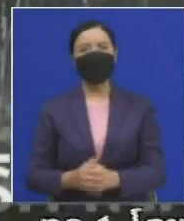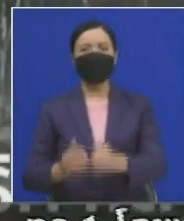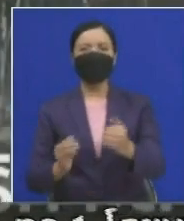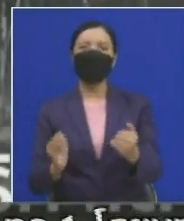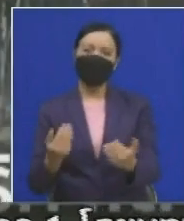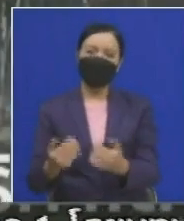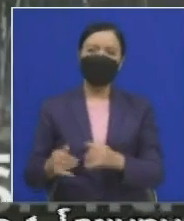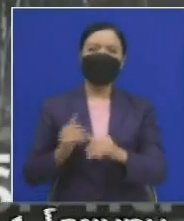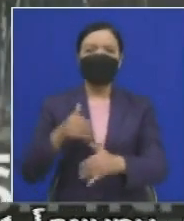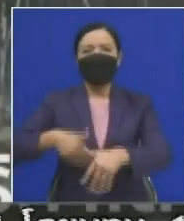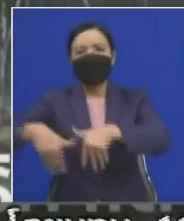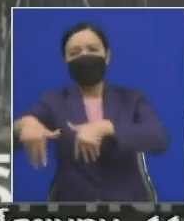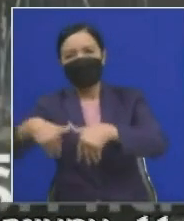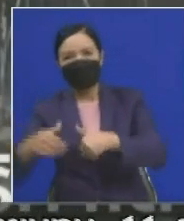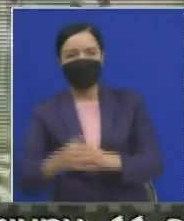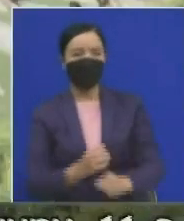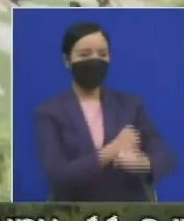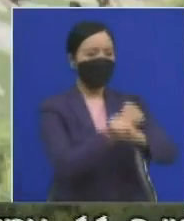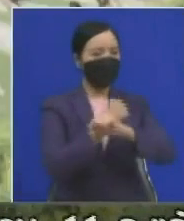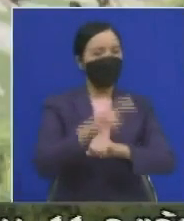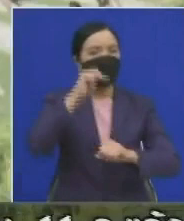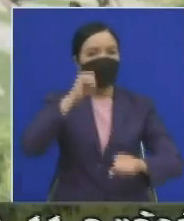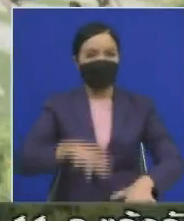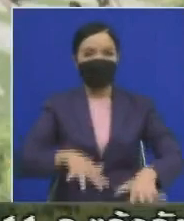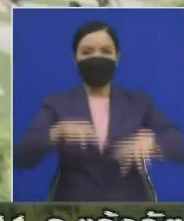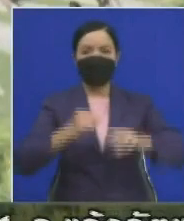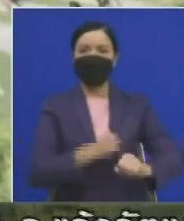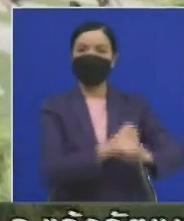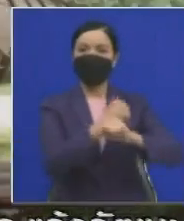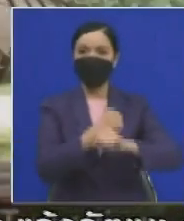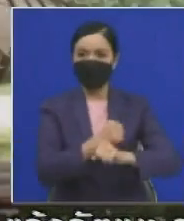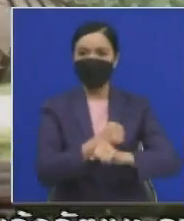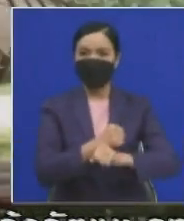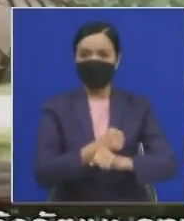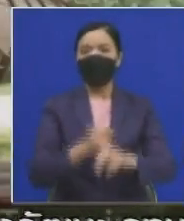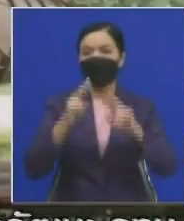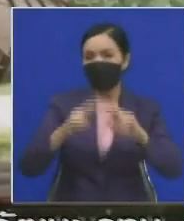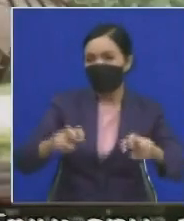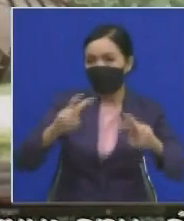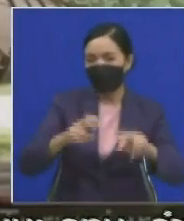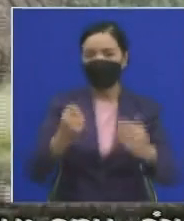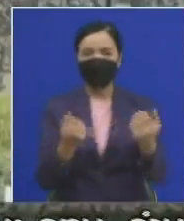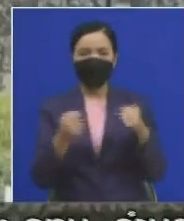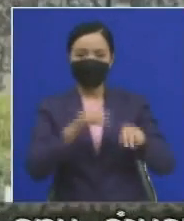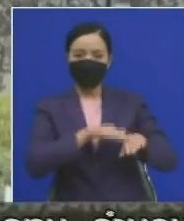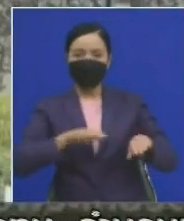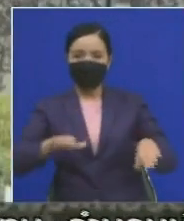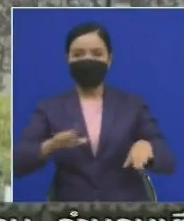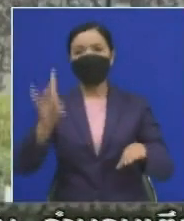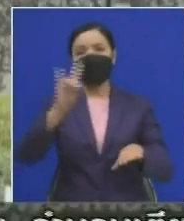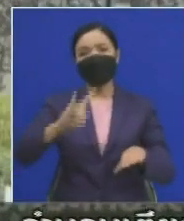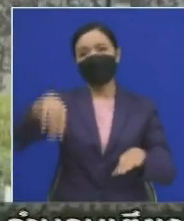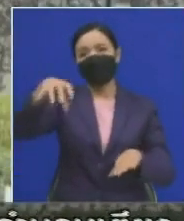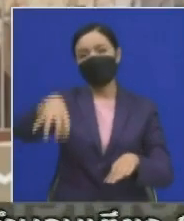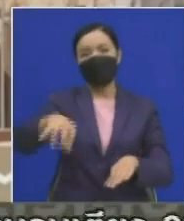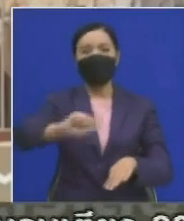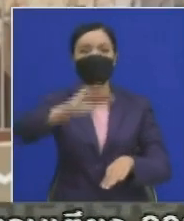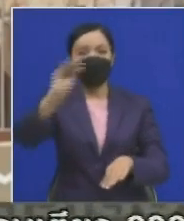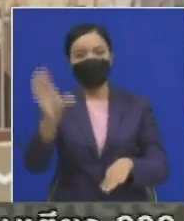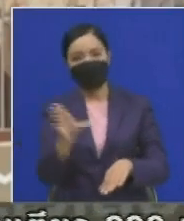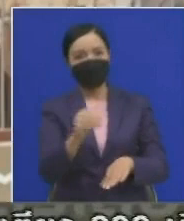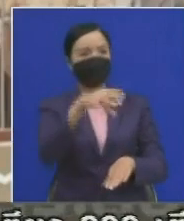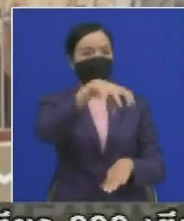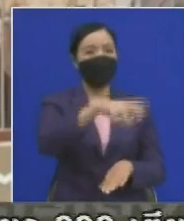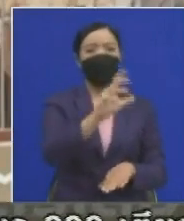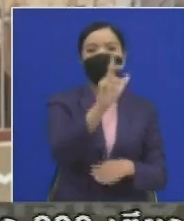ะวนพานิ พ้นที่ป้องกน้ำถ่วมพื้นที่วิจัยวนจอดรถ สนจัดแดงสัตวโน Africaโซน A